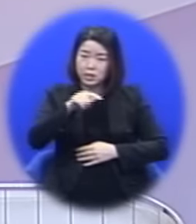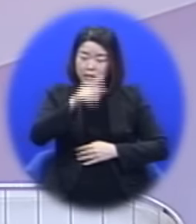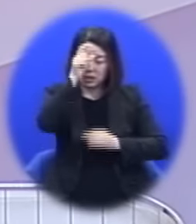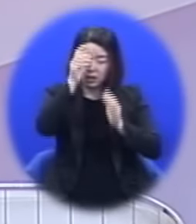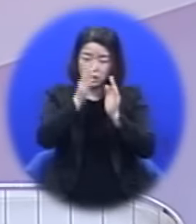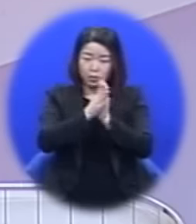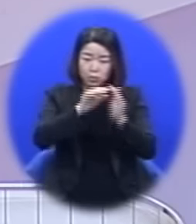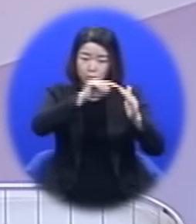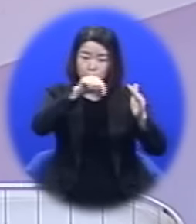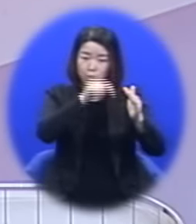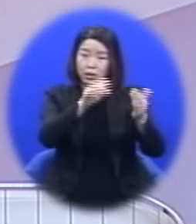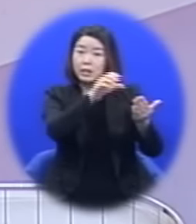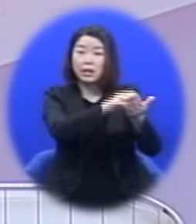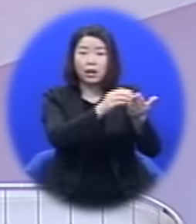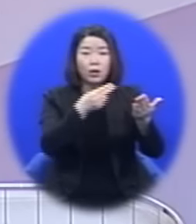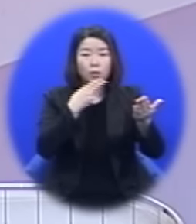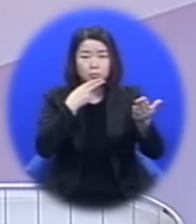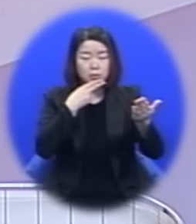나와 있지 않습니다.